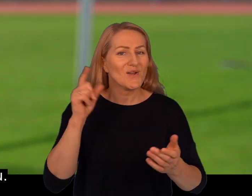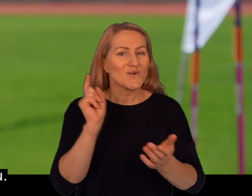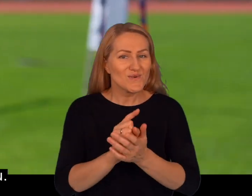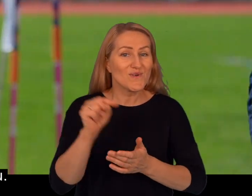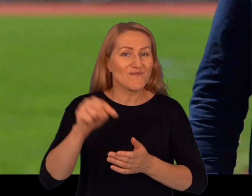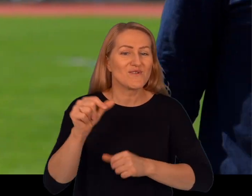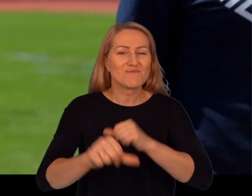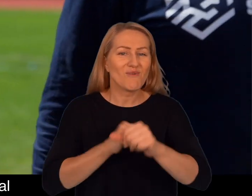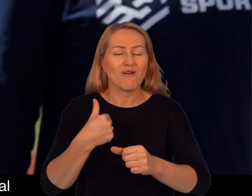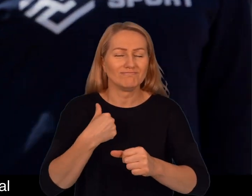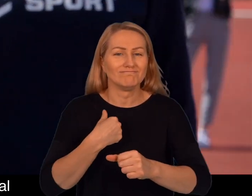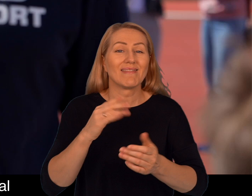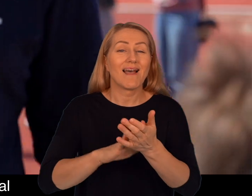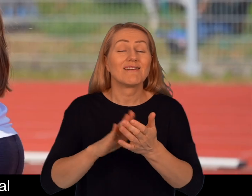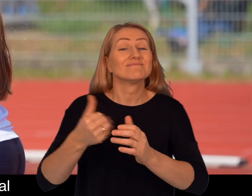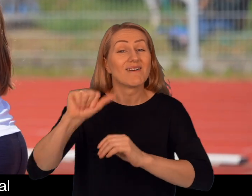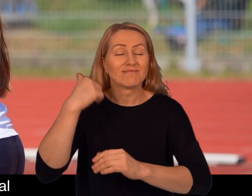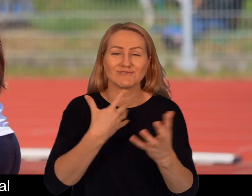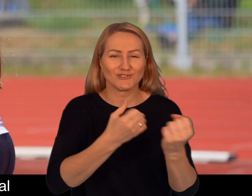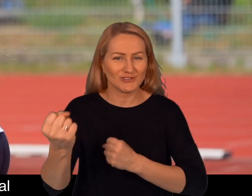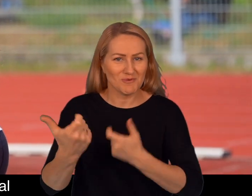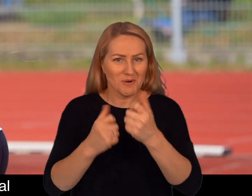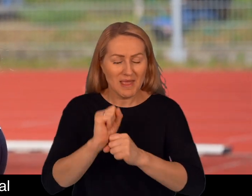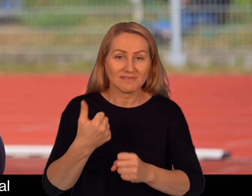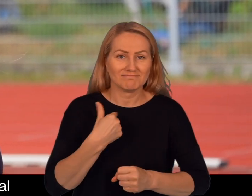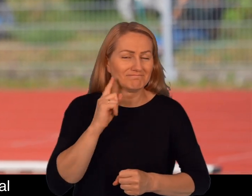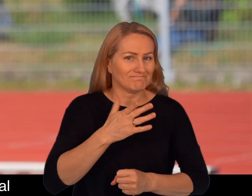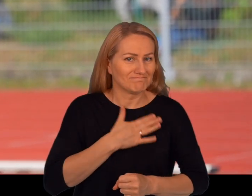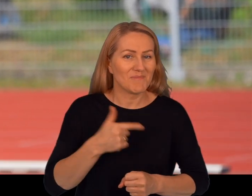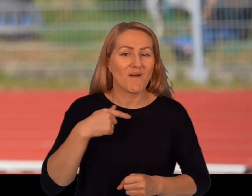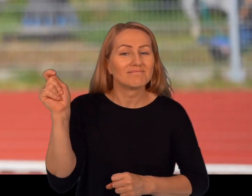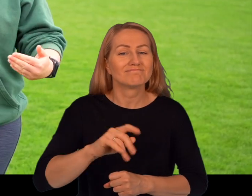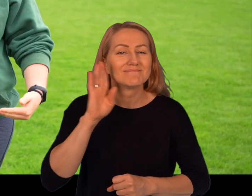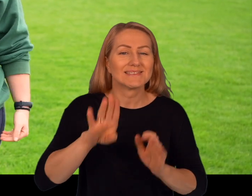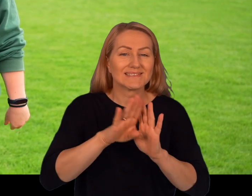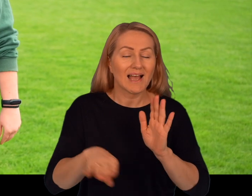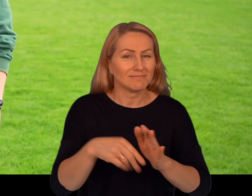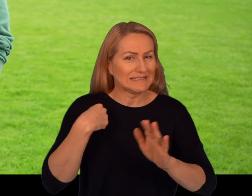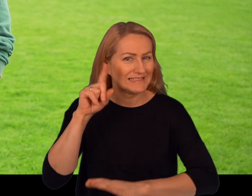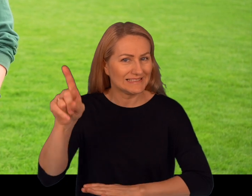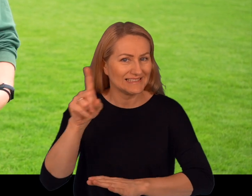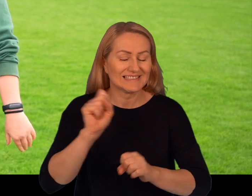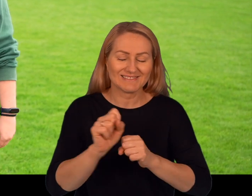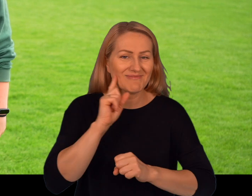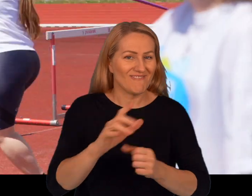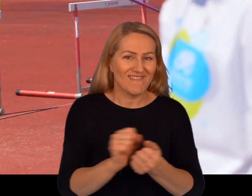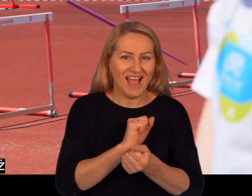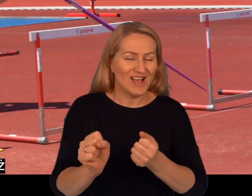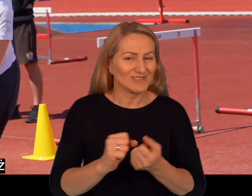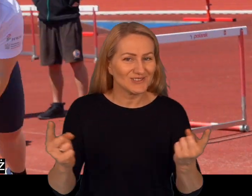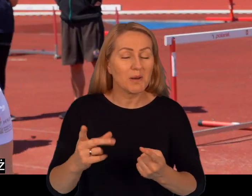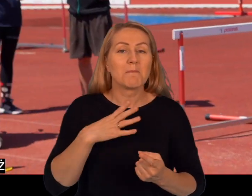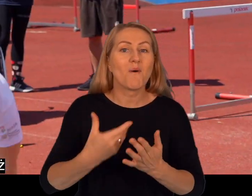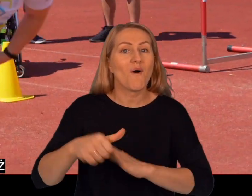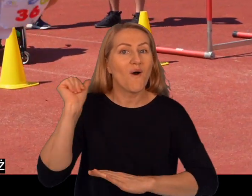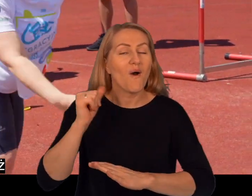Obroniłam tytuł w tym roku. Jest to super sprawa. Miło jest przyjeżdżać i nadal być gdzieś tam na topie. Walka była super. Były